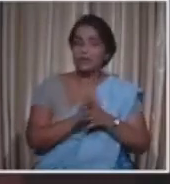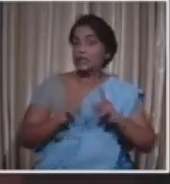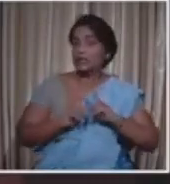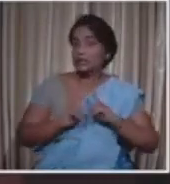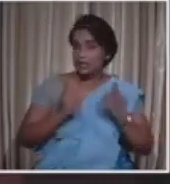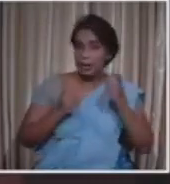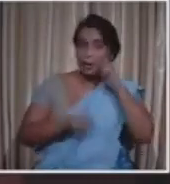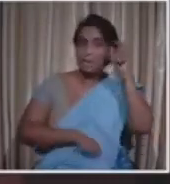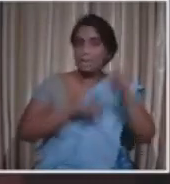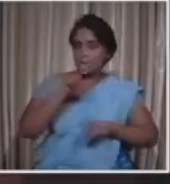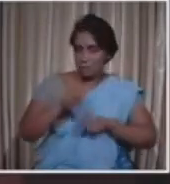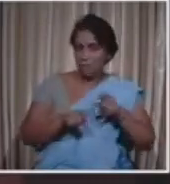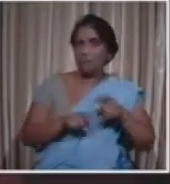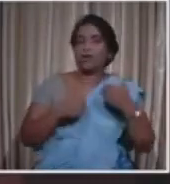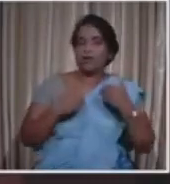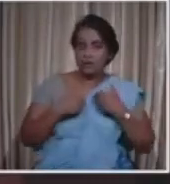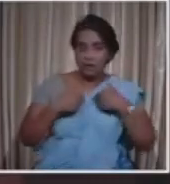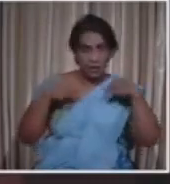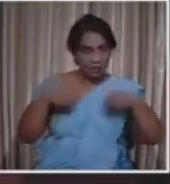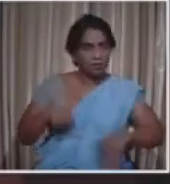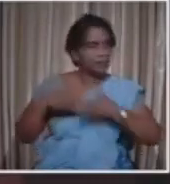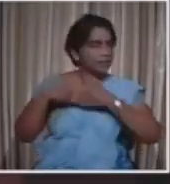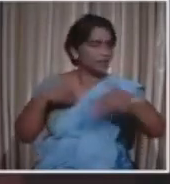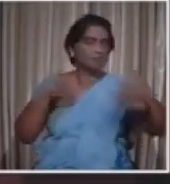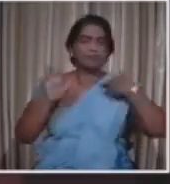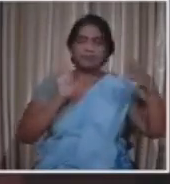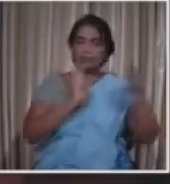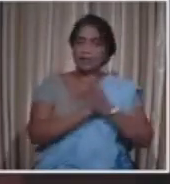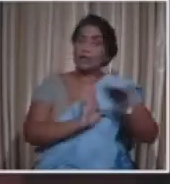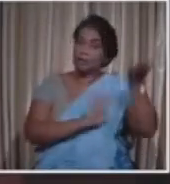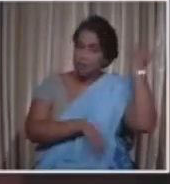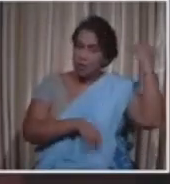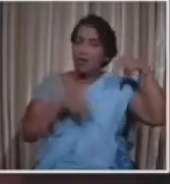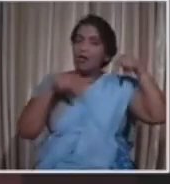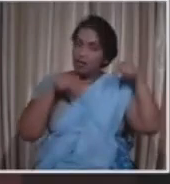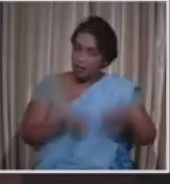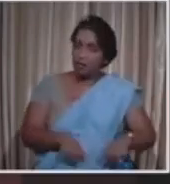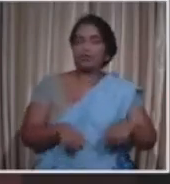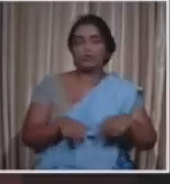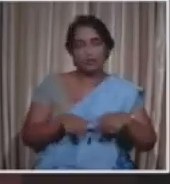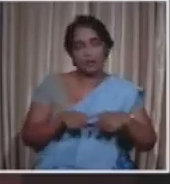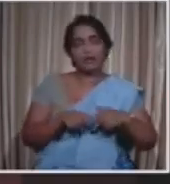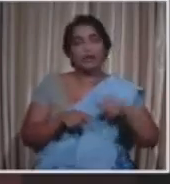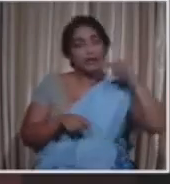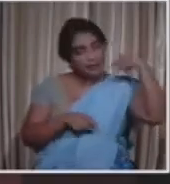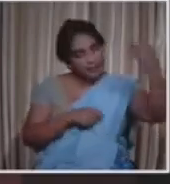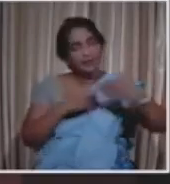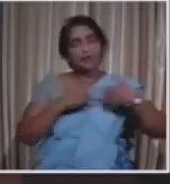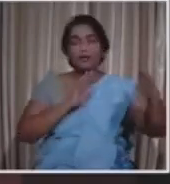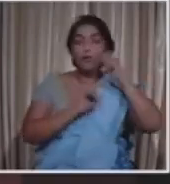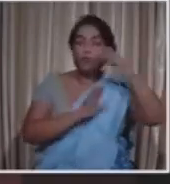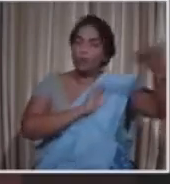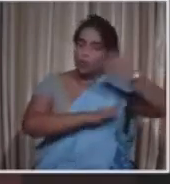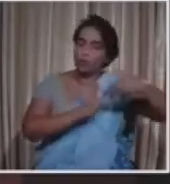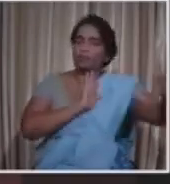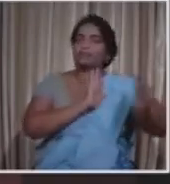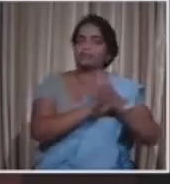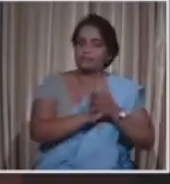වෙන ජනතාවත් එක්ක අපි මෙතෙක්ල් හිටියා එදත් හිටියා අදත් ඉන්නවා ඉදිරියටත් ඉන්නවා කියන එක